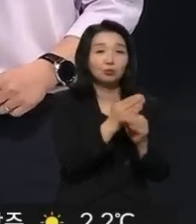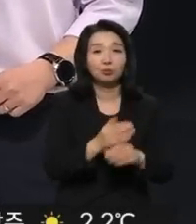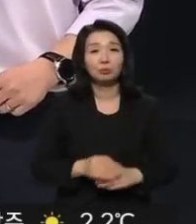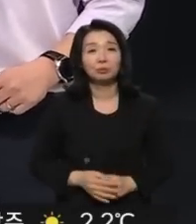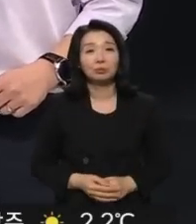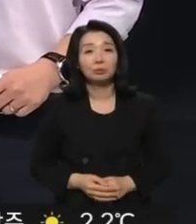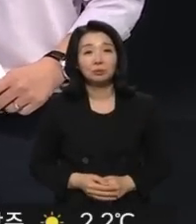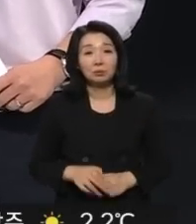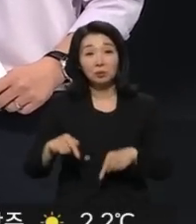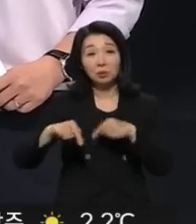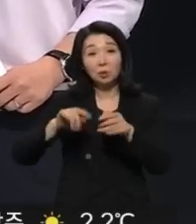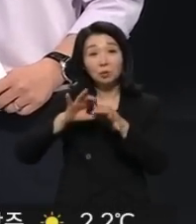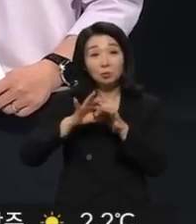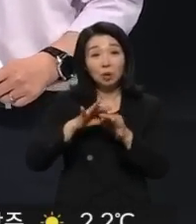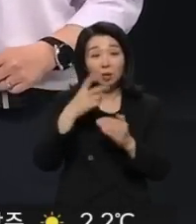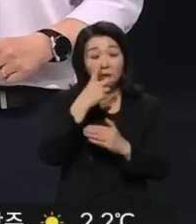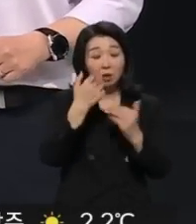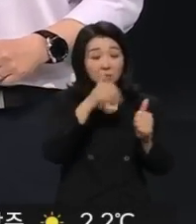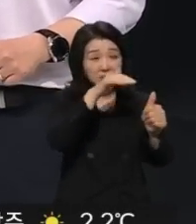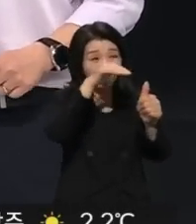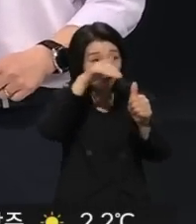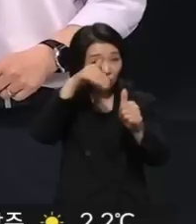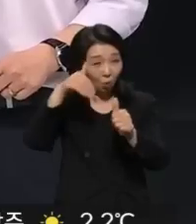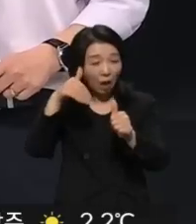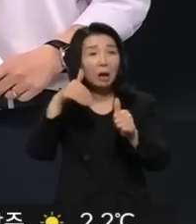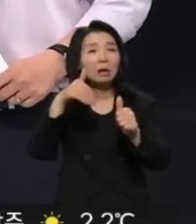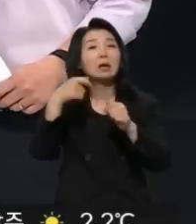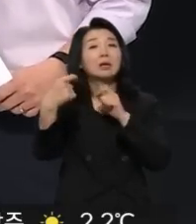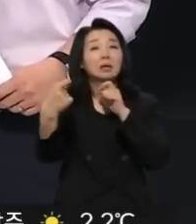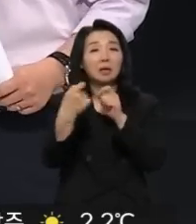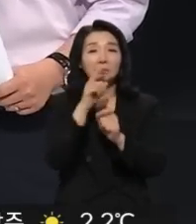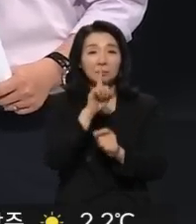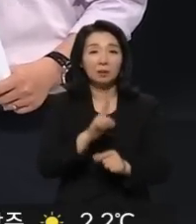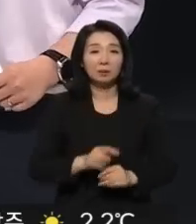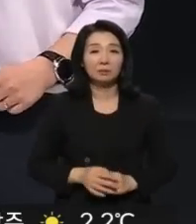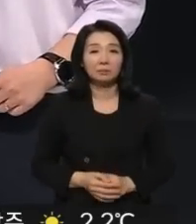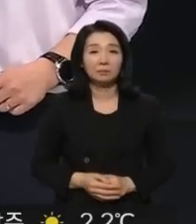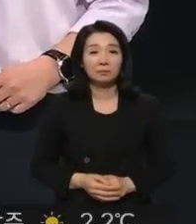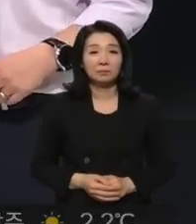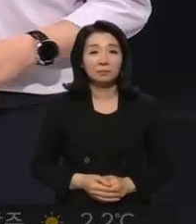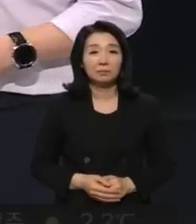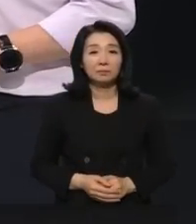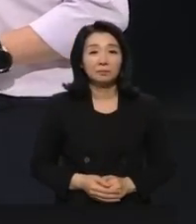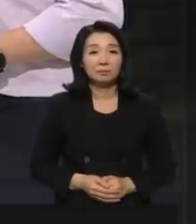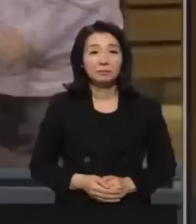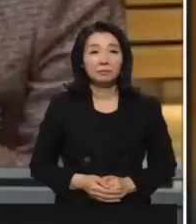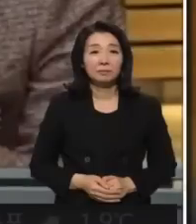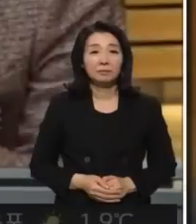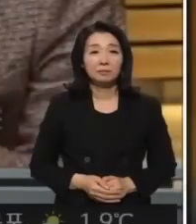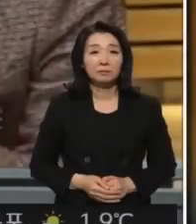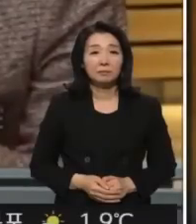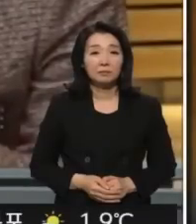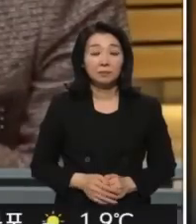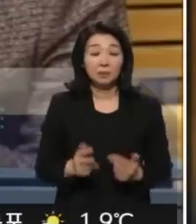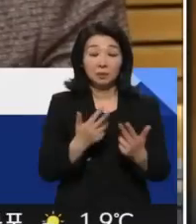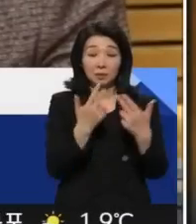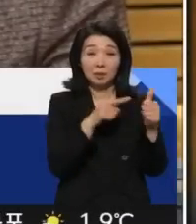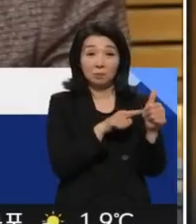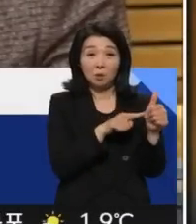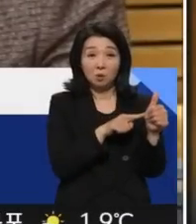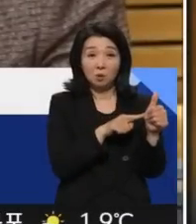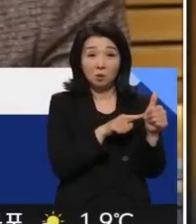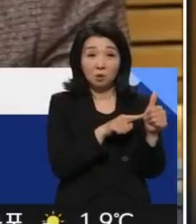모양새인데요. 정치권에선 검찰 소환이 얼마 남지 않았다는 이야기도 들려옵니다. 저 이재명 대표, 네.